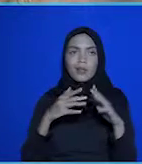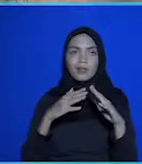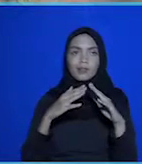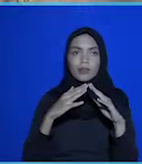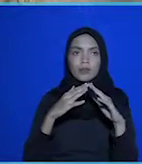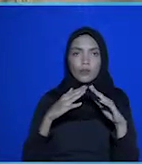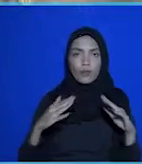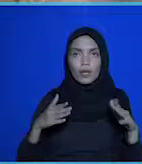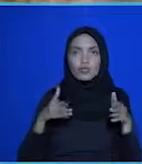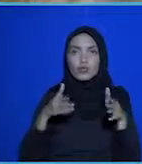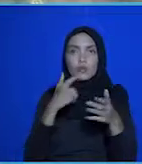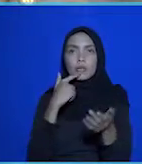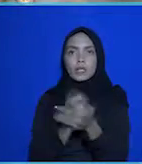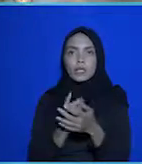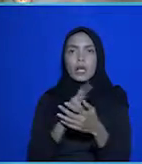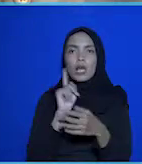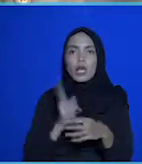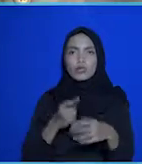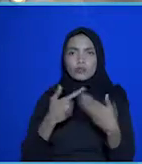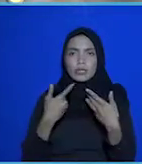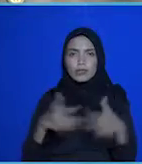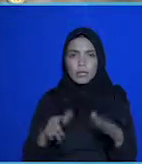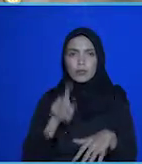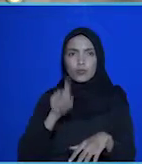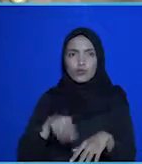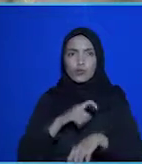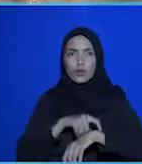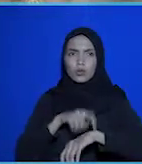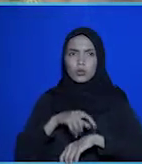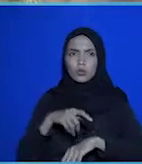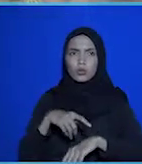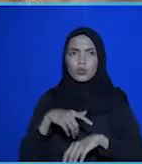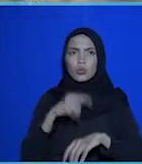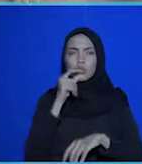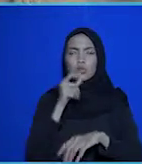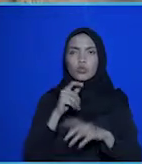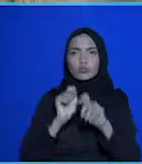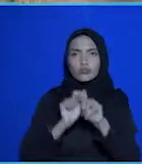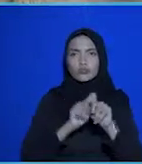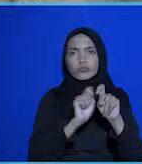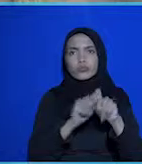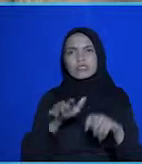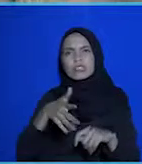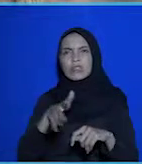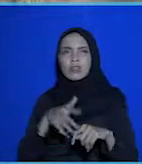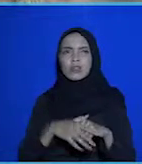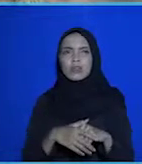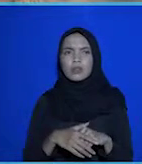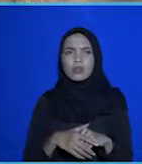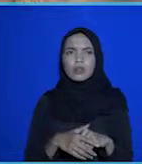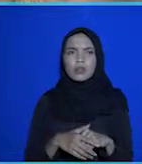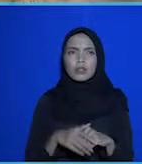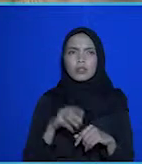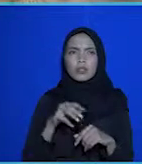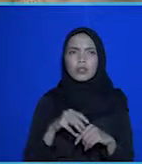vital itu selesai dilaksanakan. Ya, nah, kita butuh waktu sebenarnya dalam pemulihan ini biasanya kita